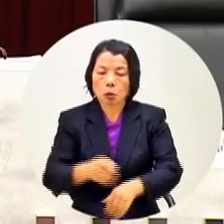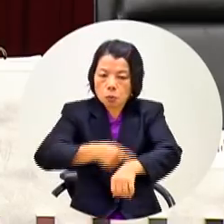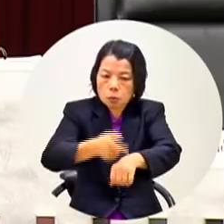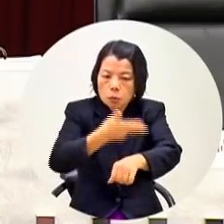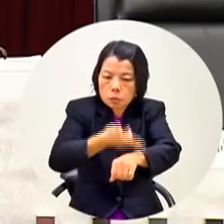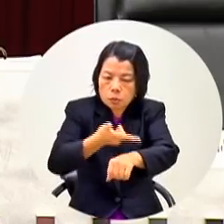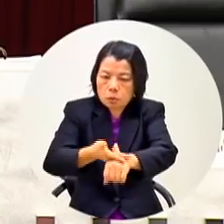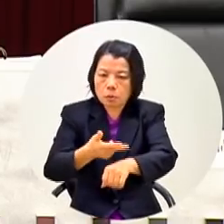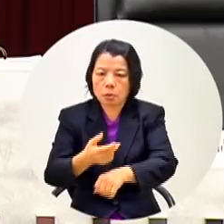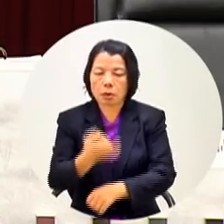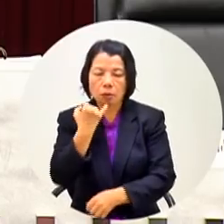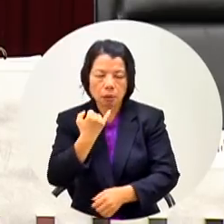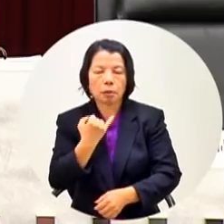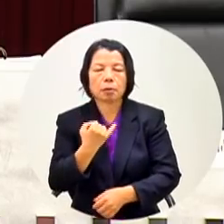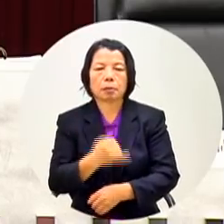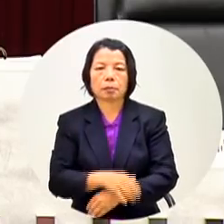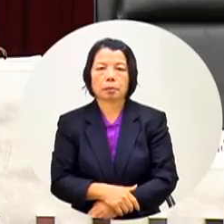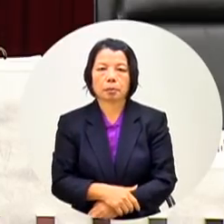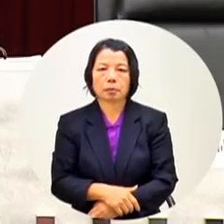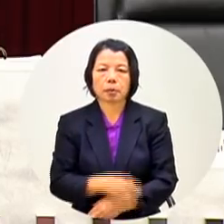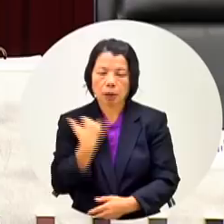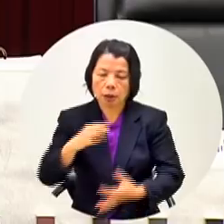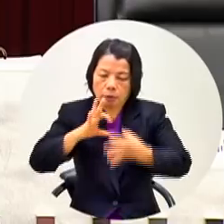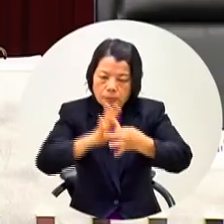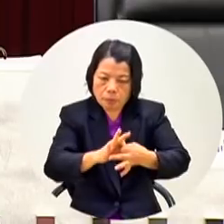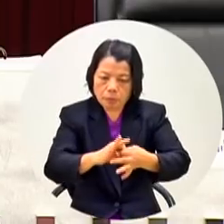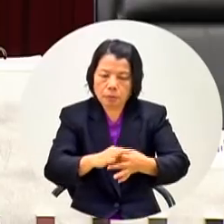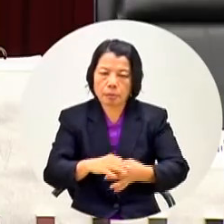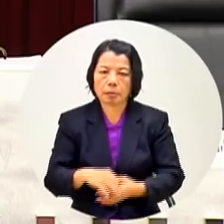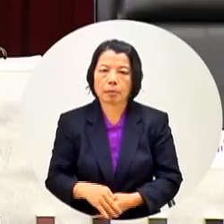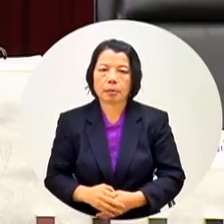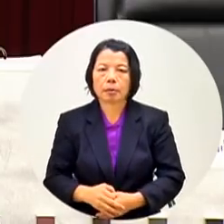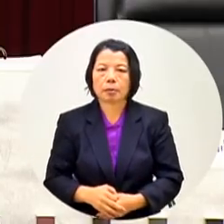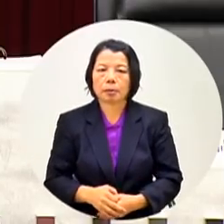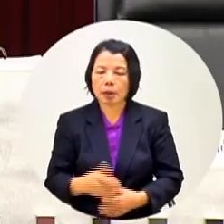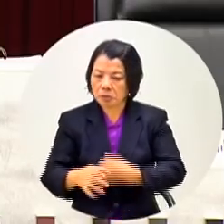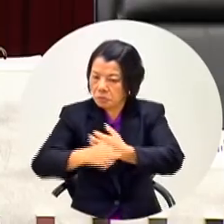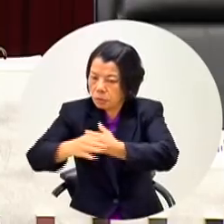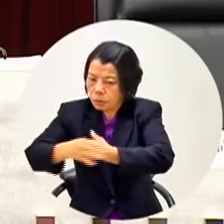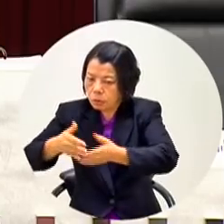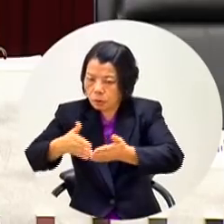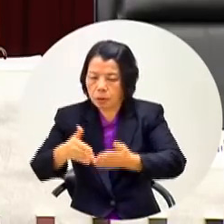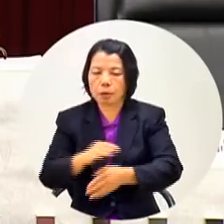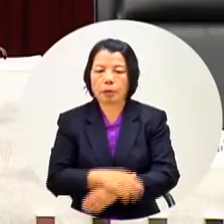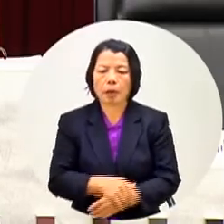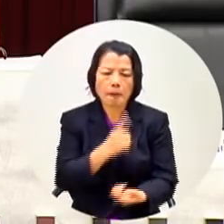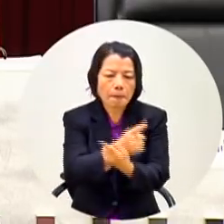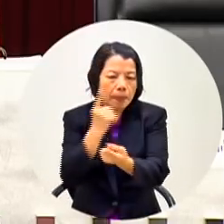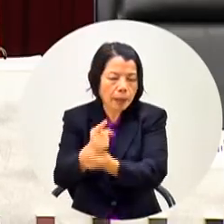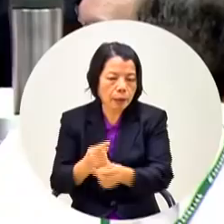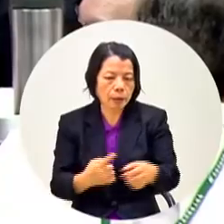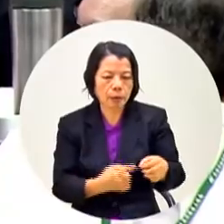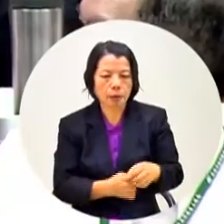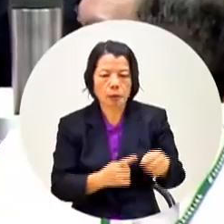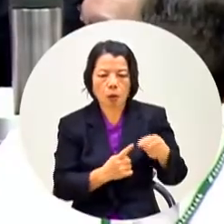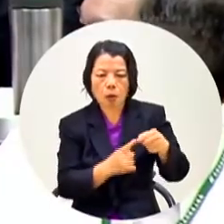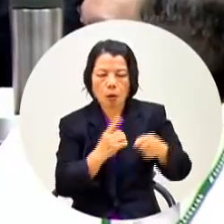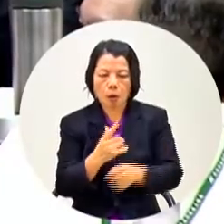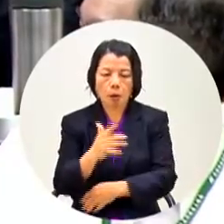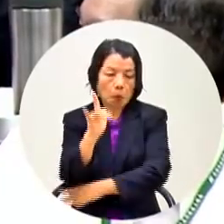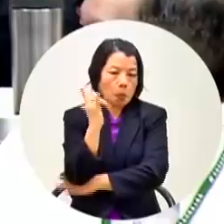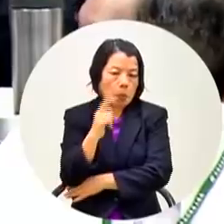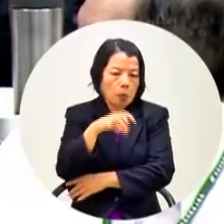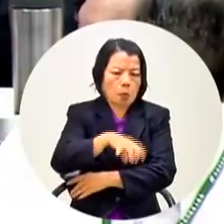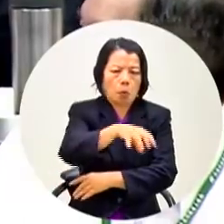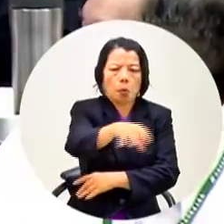相容，但是要花时间，哦，因为我们要一站一站去做到一阶一站一站去测试。 啊，这上重要的就是这啦。 对，没错，没错。